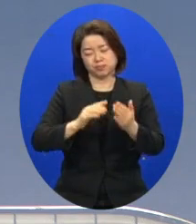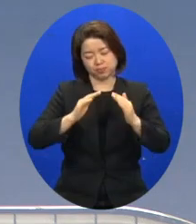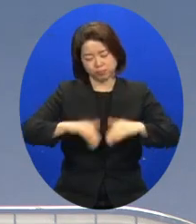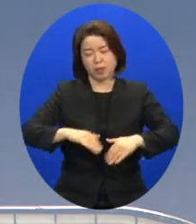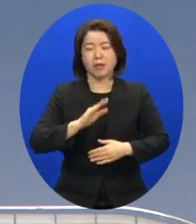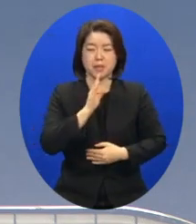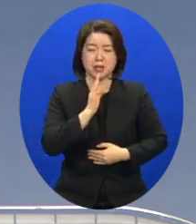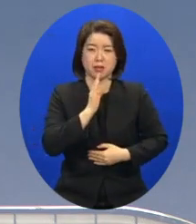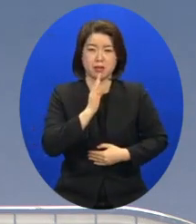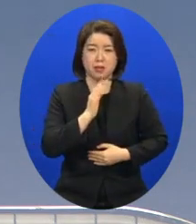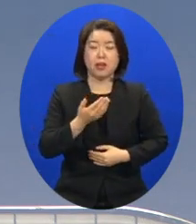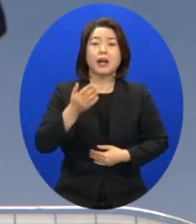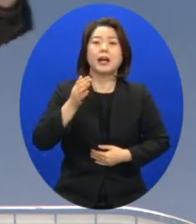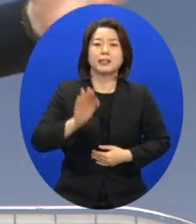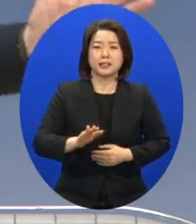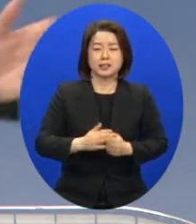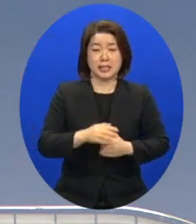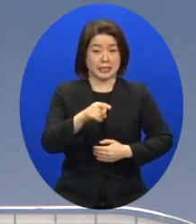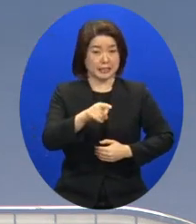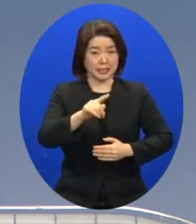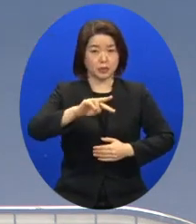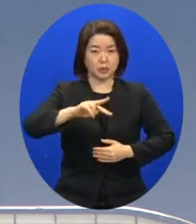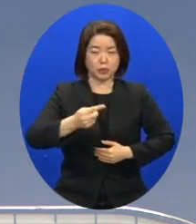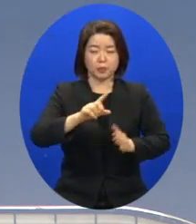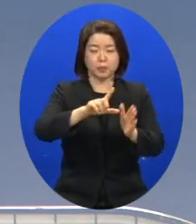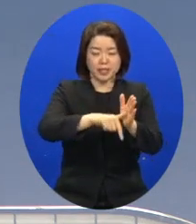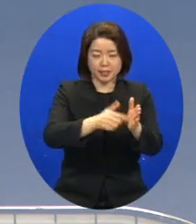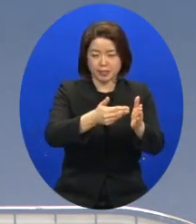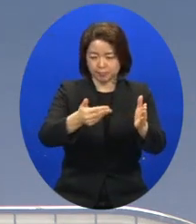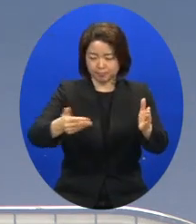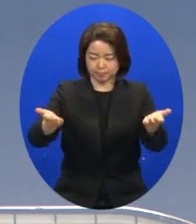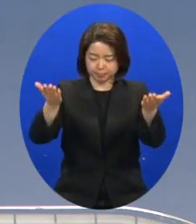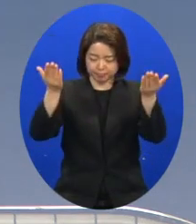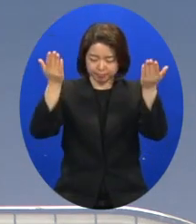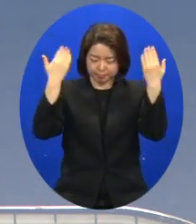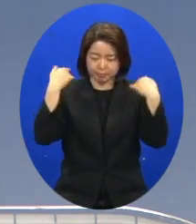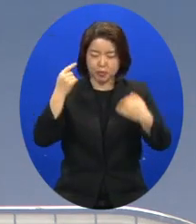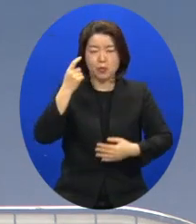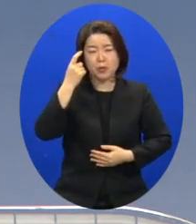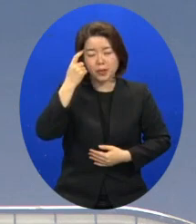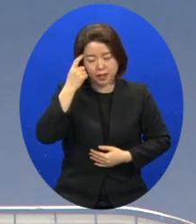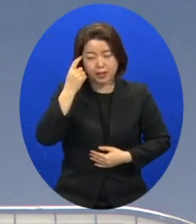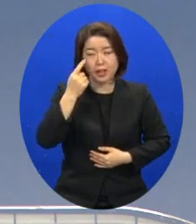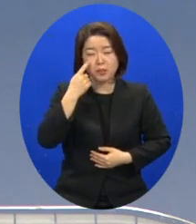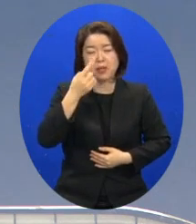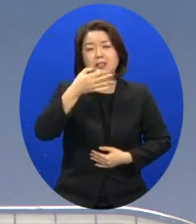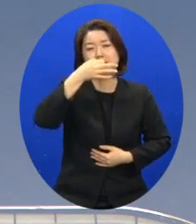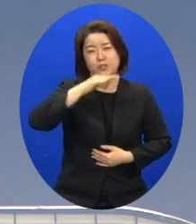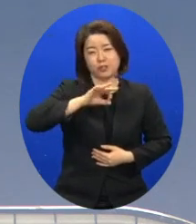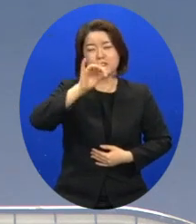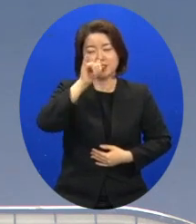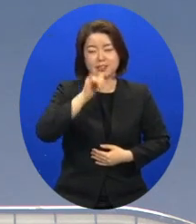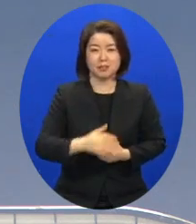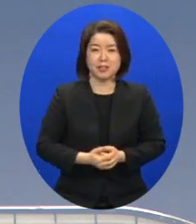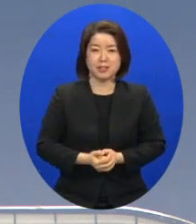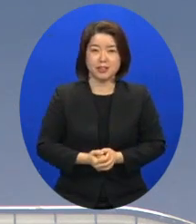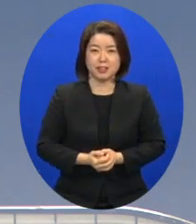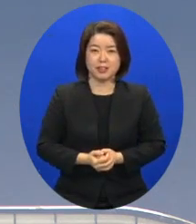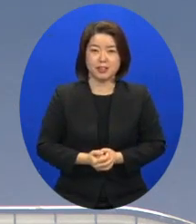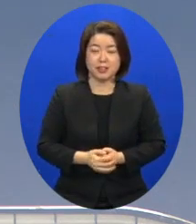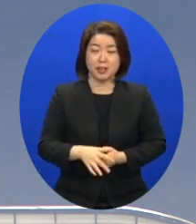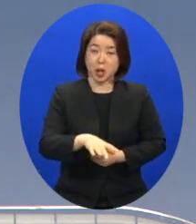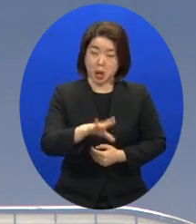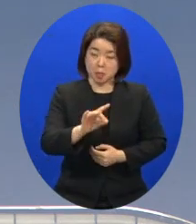그런데 그것도 시간이 지나고 보니까 유익함이 있더라구요 우선은 져